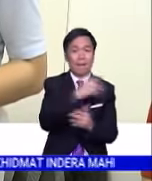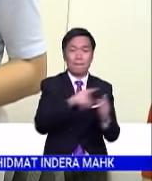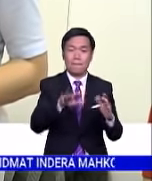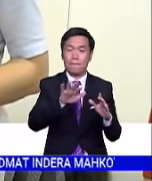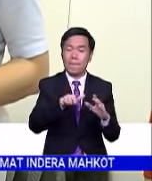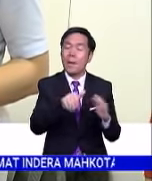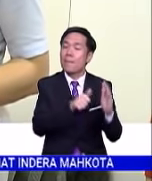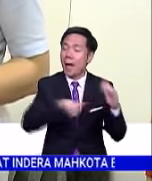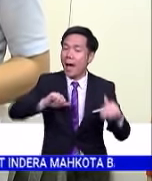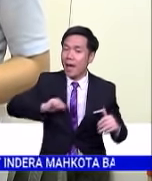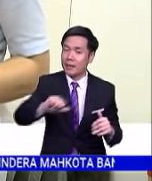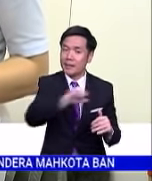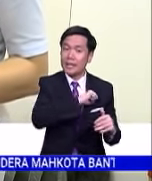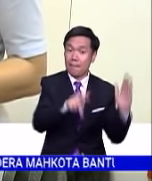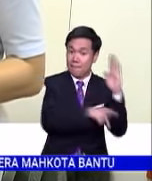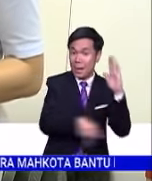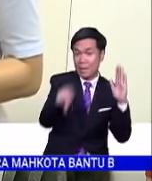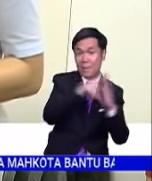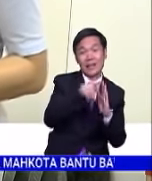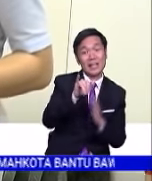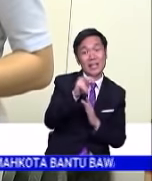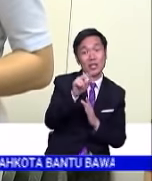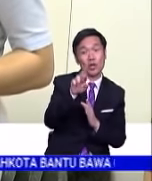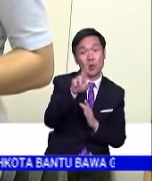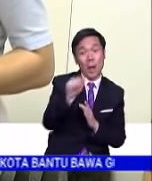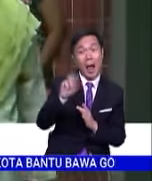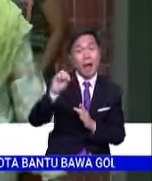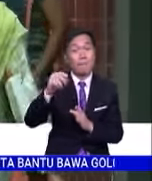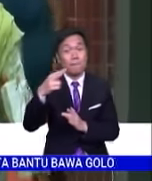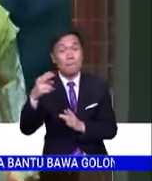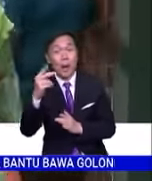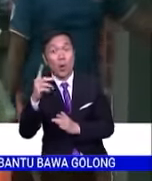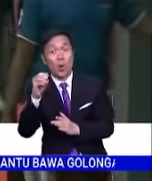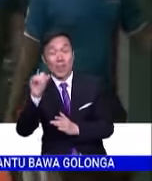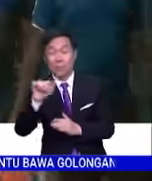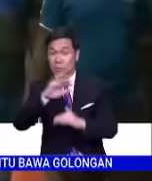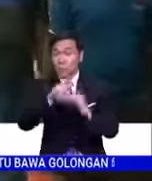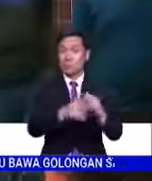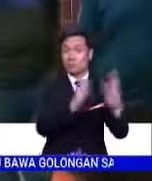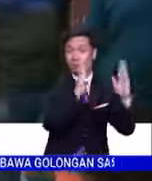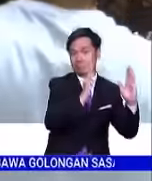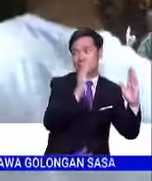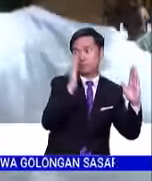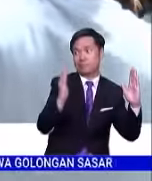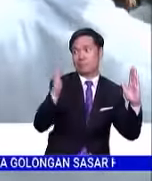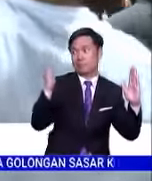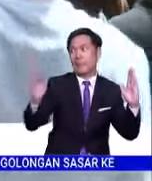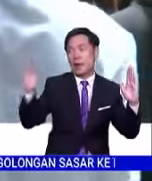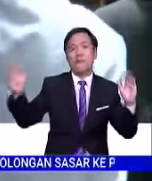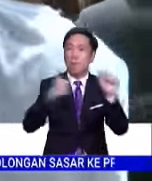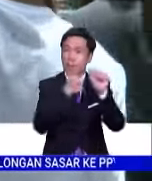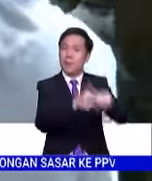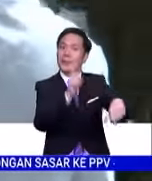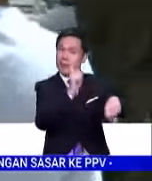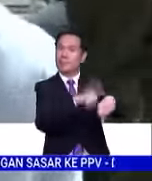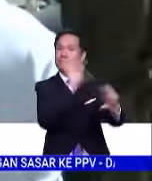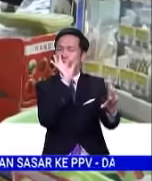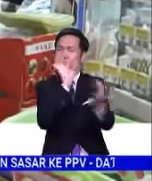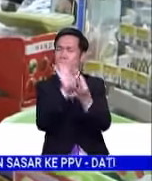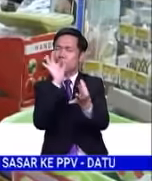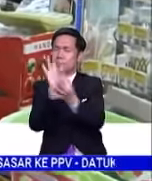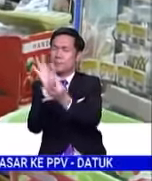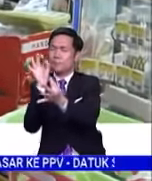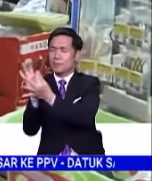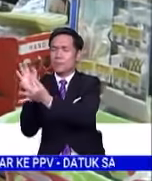Mahkota optimis setiap fasa pelan pemulihan negara boleh dicapai mengikut jadual sekiranya mendapat kerjasama